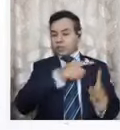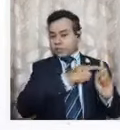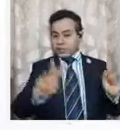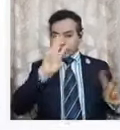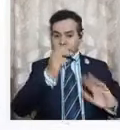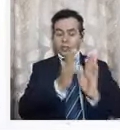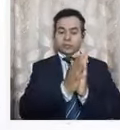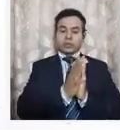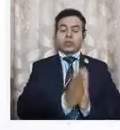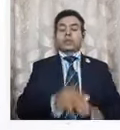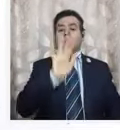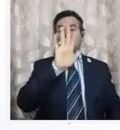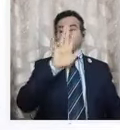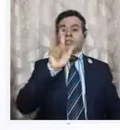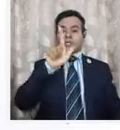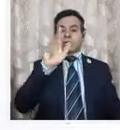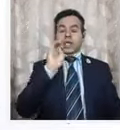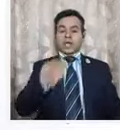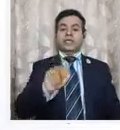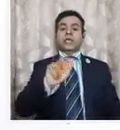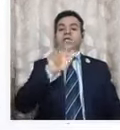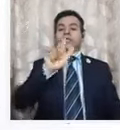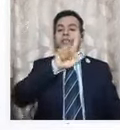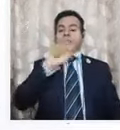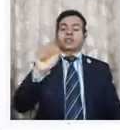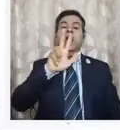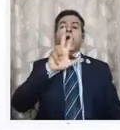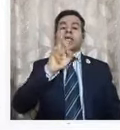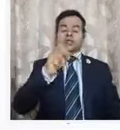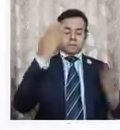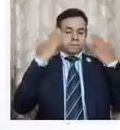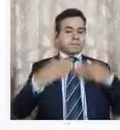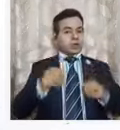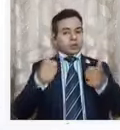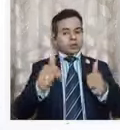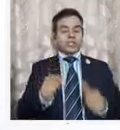24 ঘন্টায় সুস্থ হয়েছেন 2,053 জন, এ পর্যন্ত সুস্থ হয়েছেন